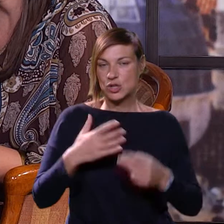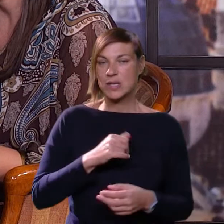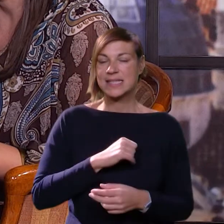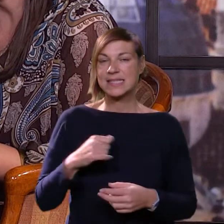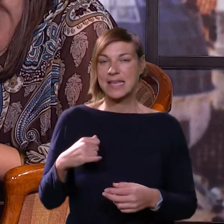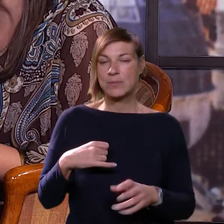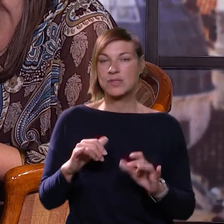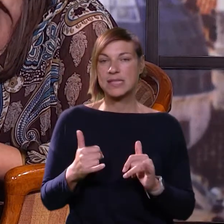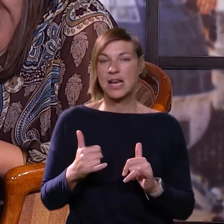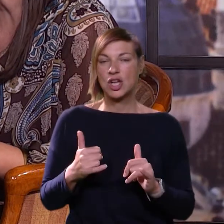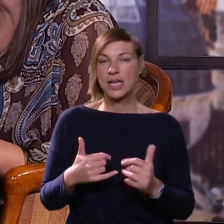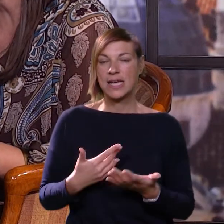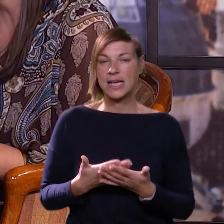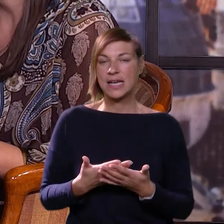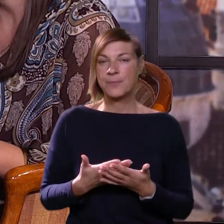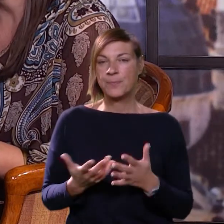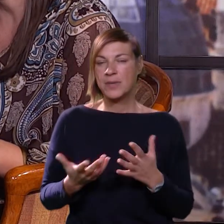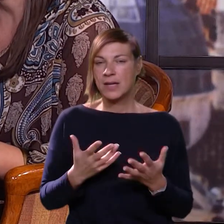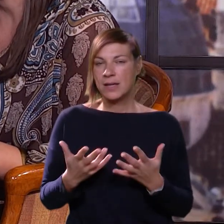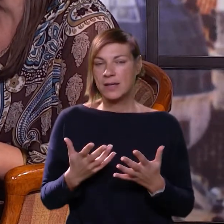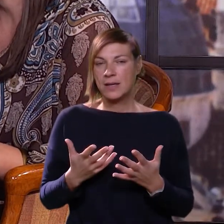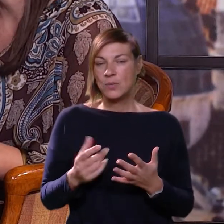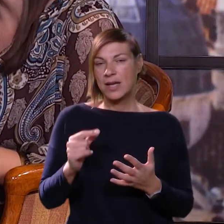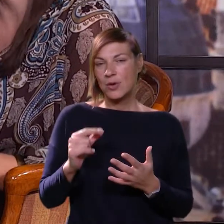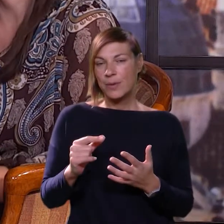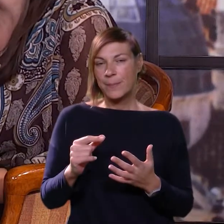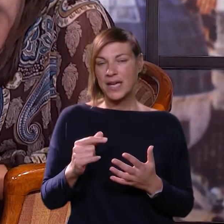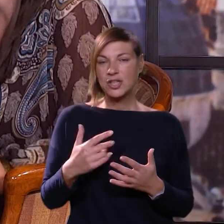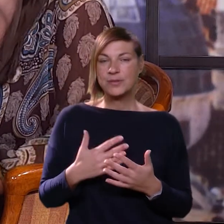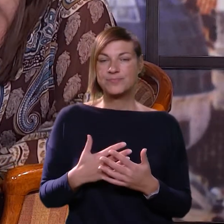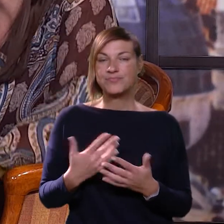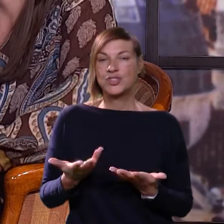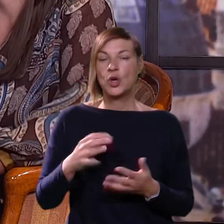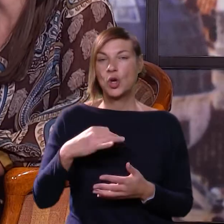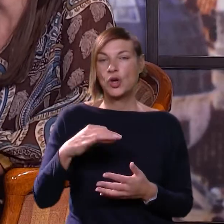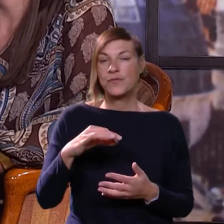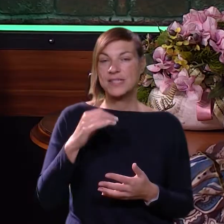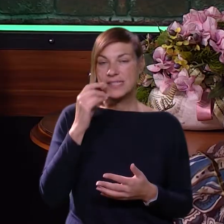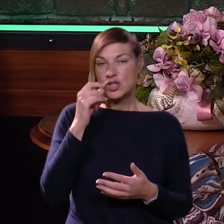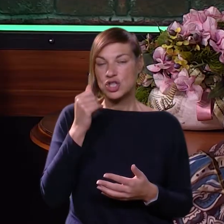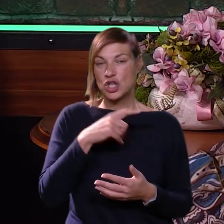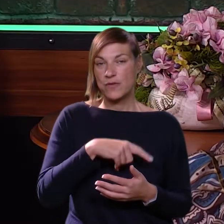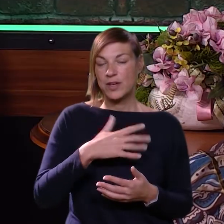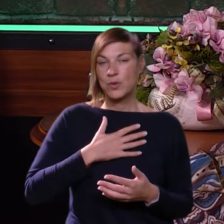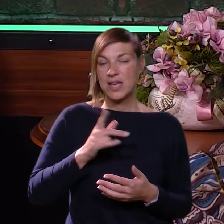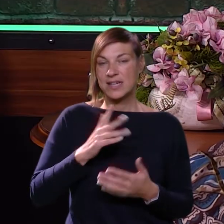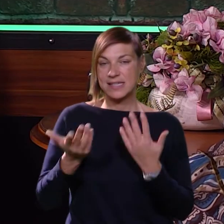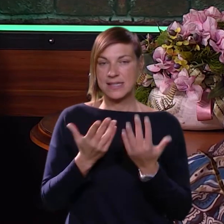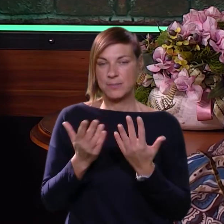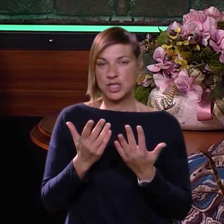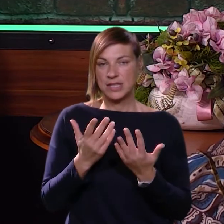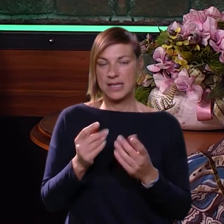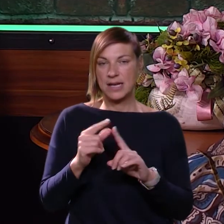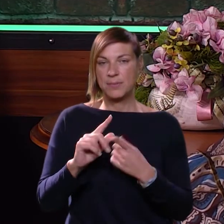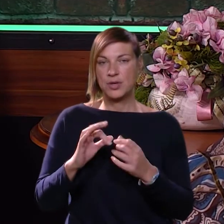istražuje samostalno ili ipak u nekoj umjerenoj... Pa to ovisi o čovjeku. Dakle, ja nisam